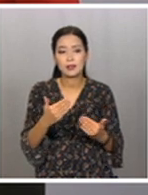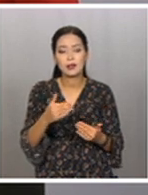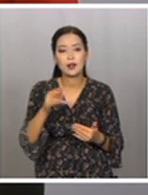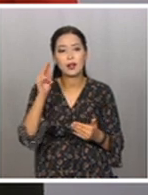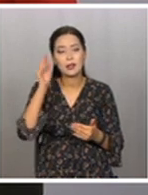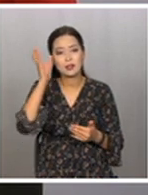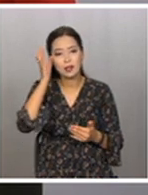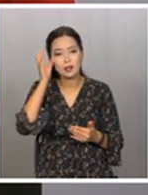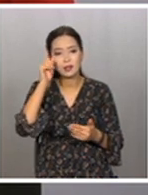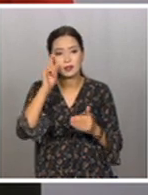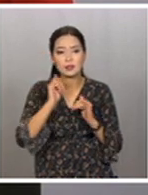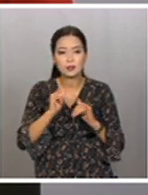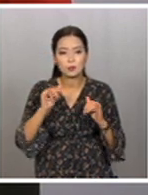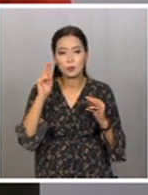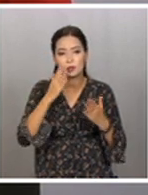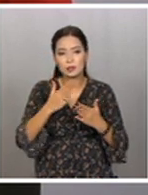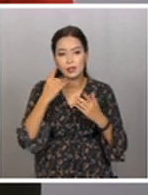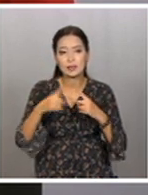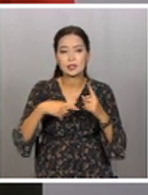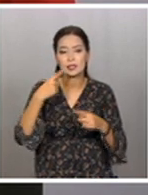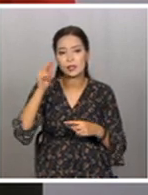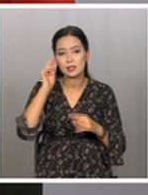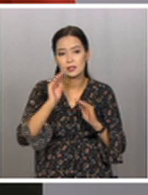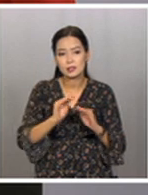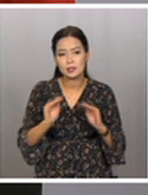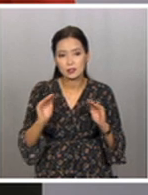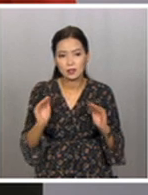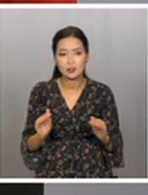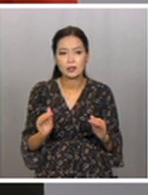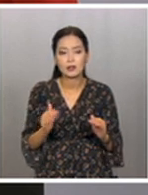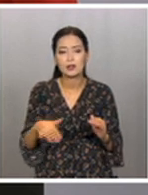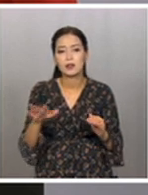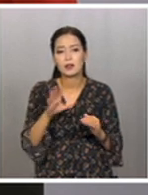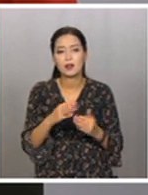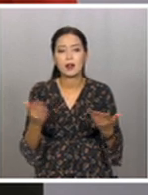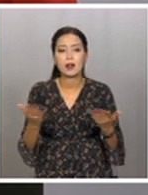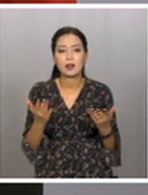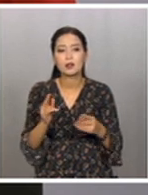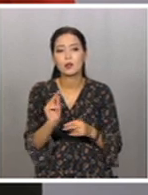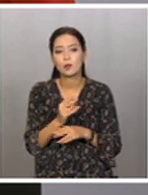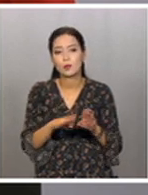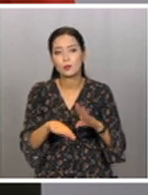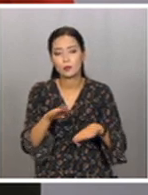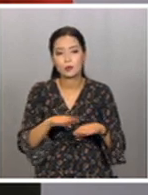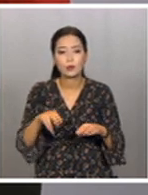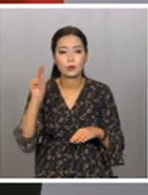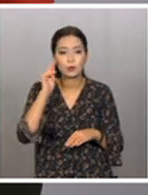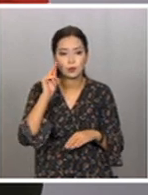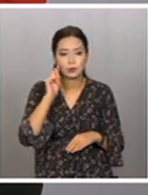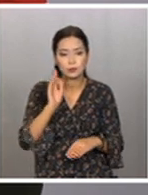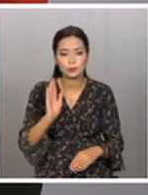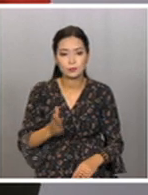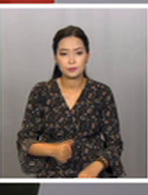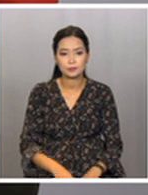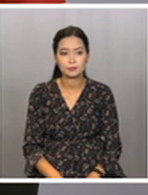дамуына дейін оқыдық, келесі сабақта қалай шиеленсет, қандай шешімге келет, соны оқып білесіздер.